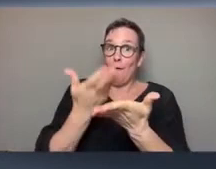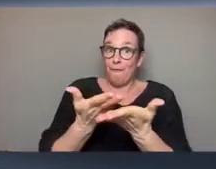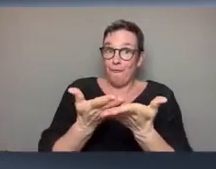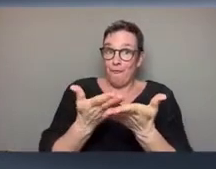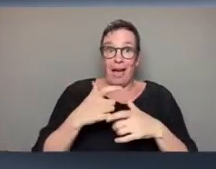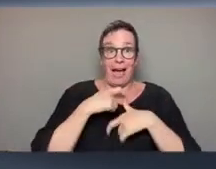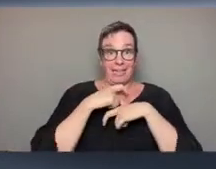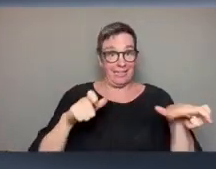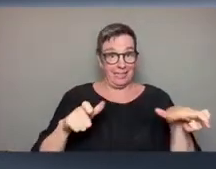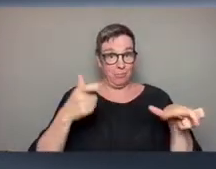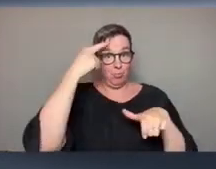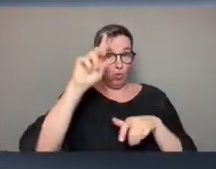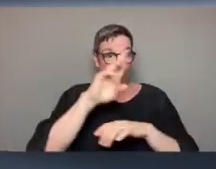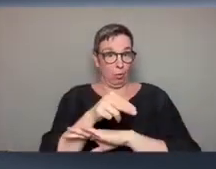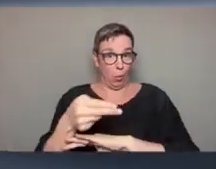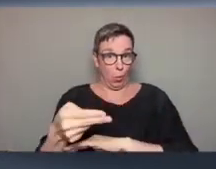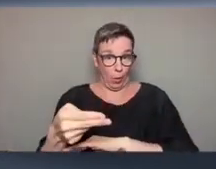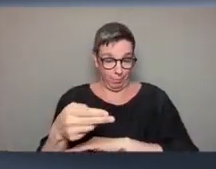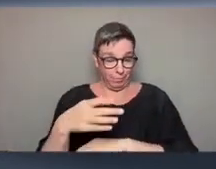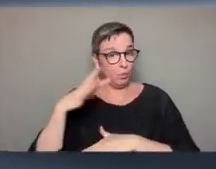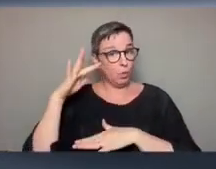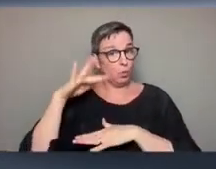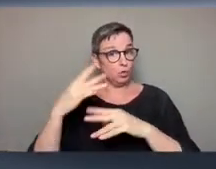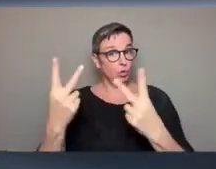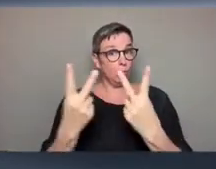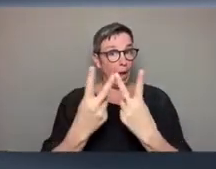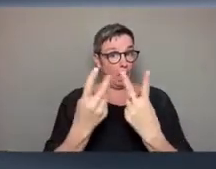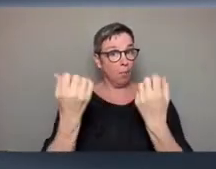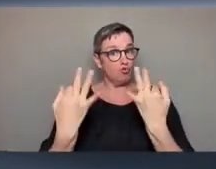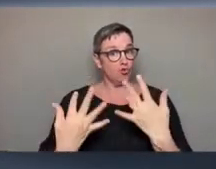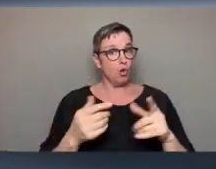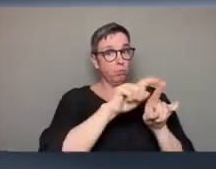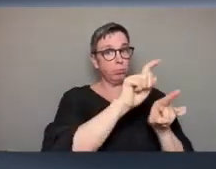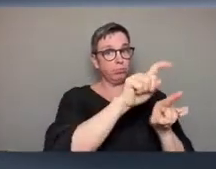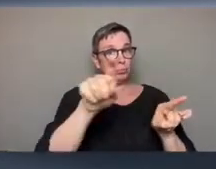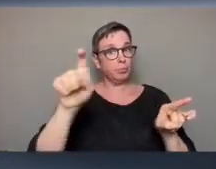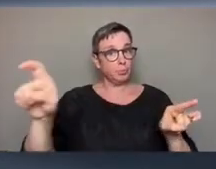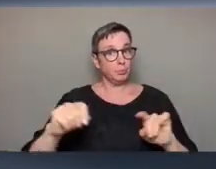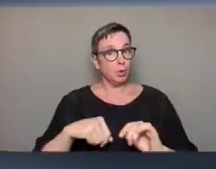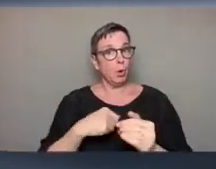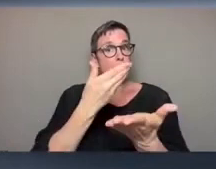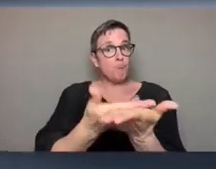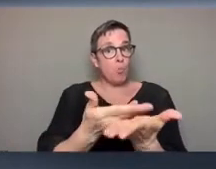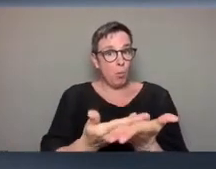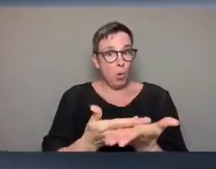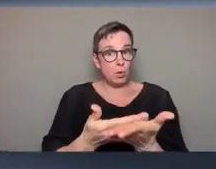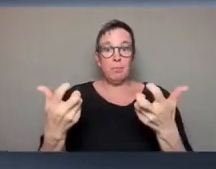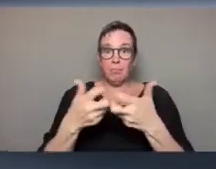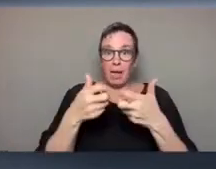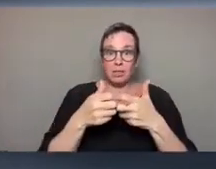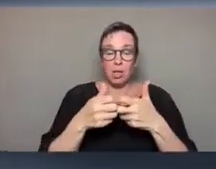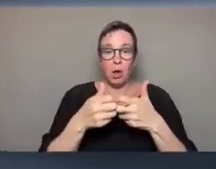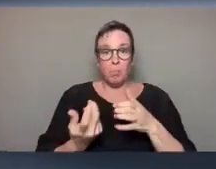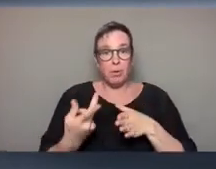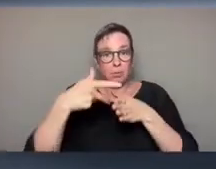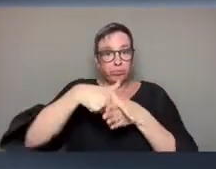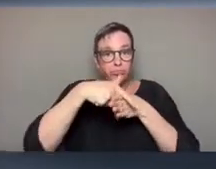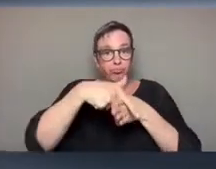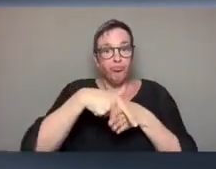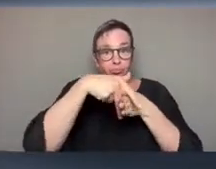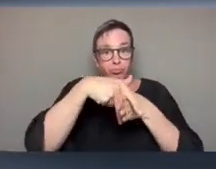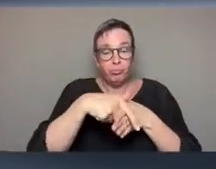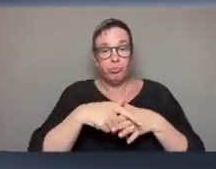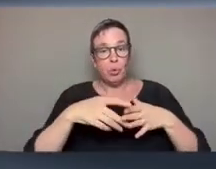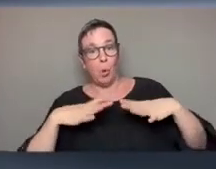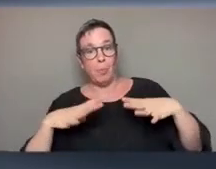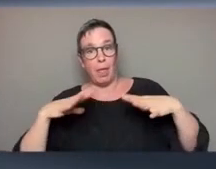Donc ici, plusieurs parcs ont déjà développé quelques offres, telles qu'on voit ici sur les photos, des randonnées avec des chevaux ou